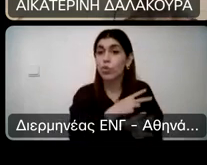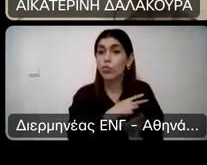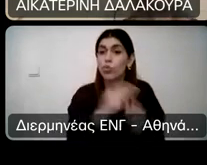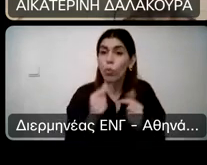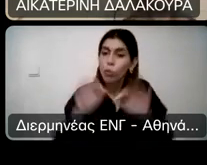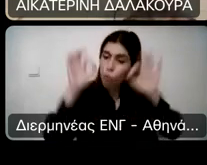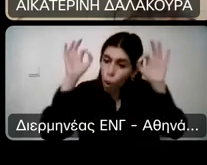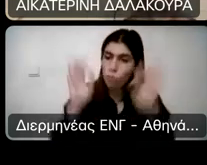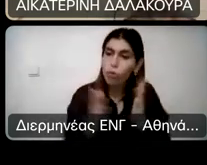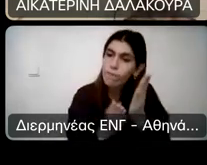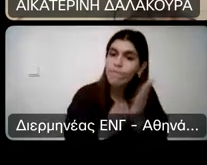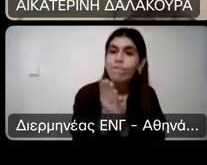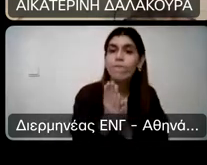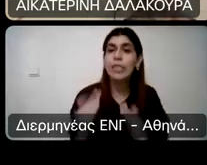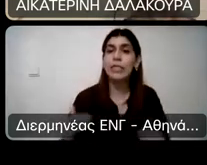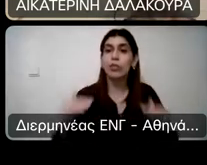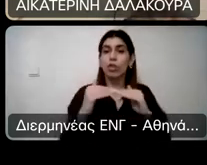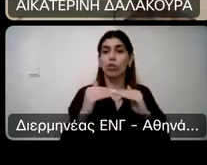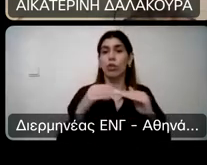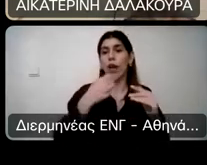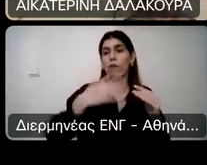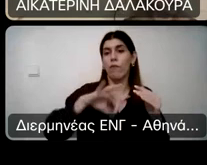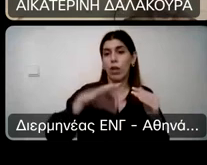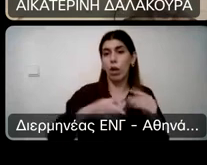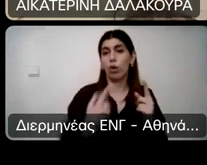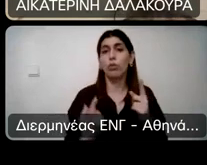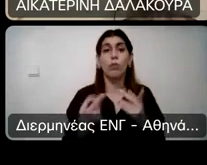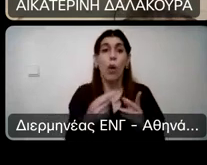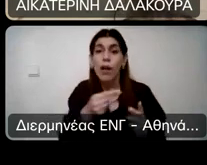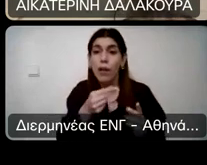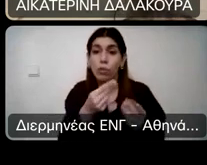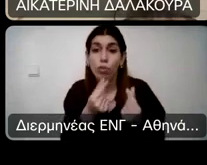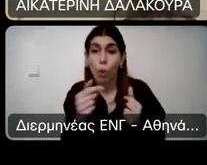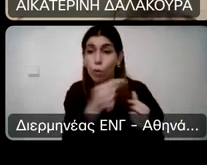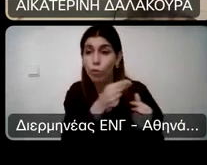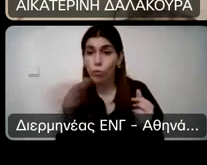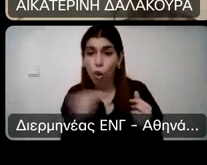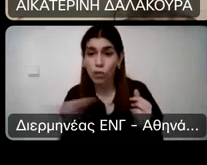μας, δηλώνεται ρητά ότι απαγορεύεται η χρήση διατυπώσεων που υποκρύπτουν ή